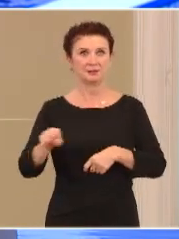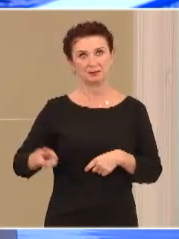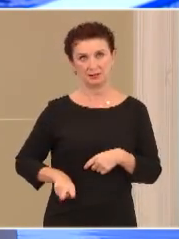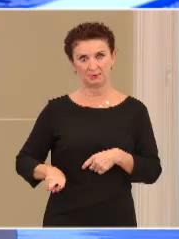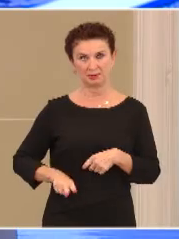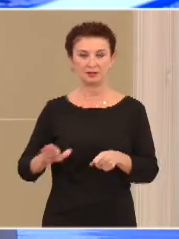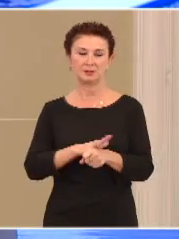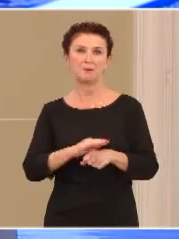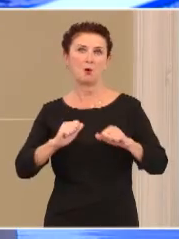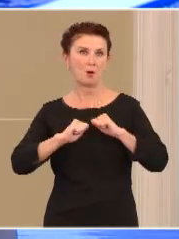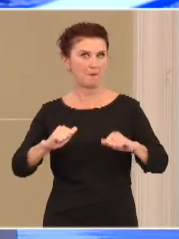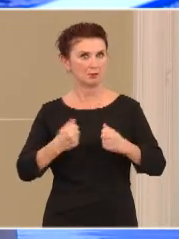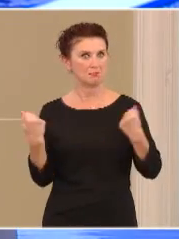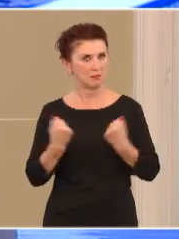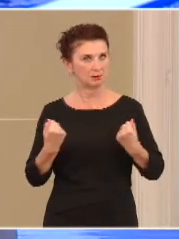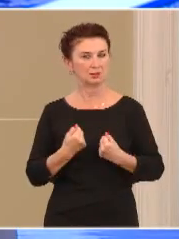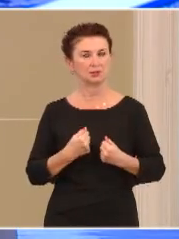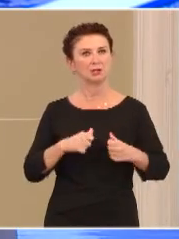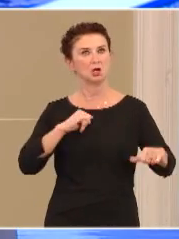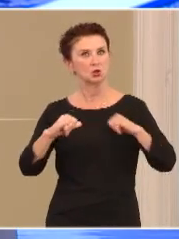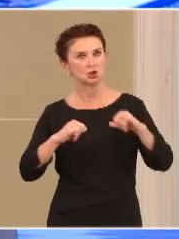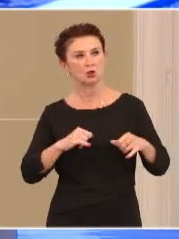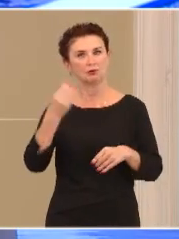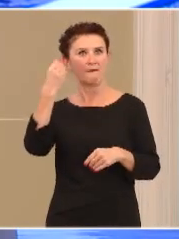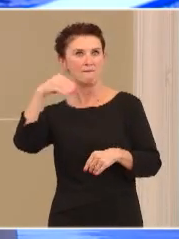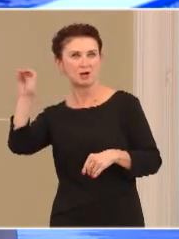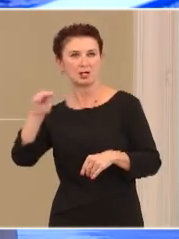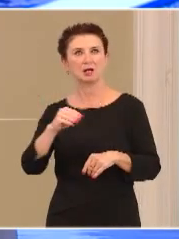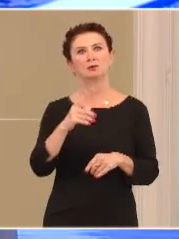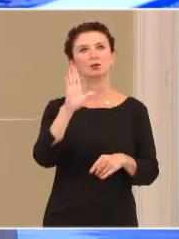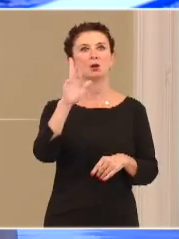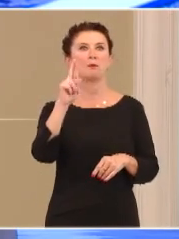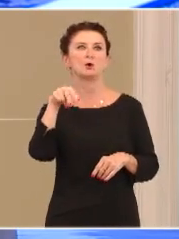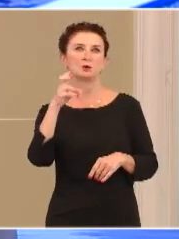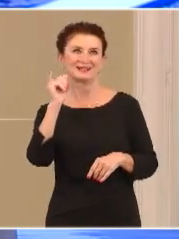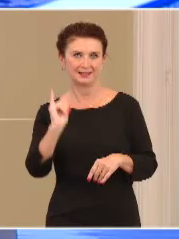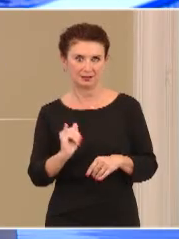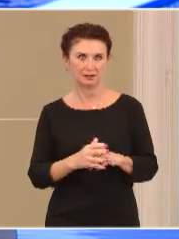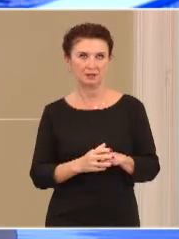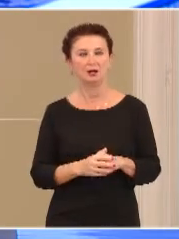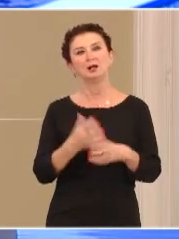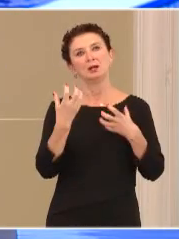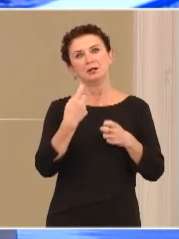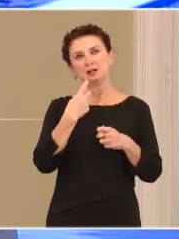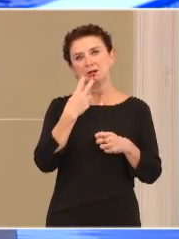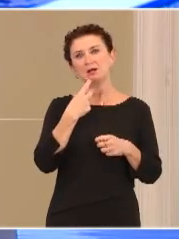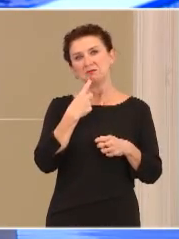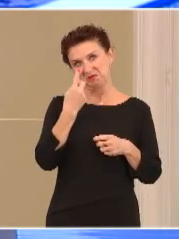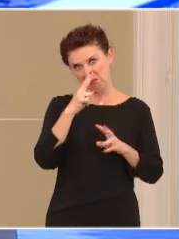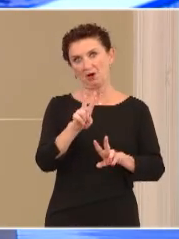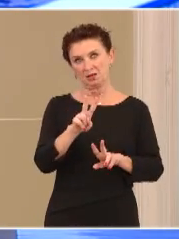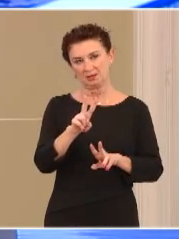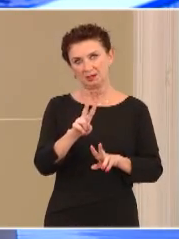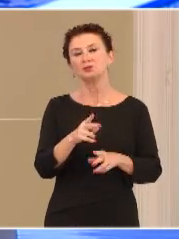Już rozmawiamy na temat szczegółów, żeby pokazać, że rynkowe rozwiązania dominują. Chodzi nam o to,